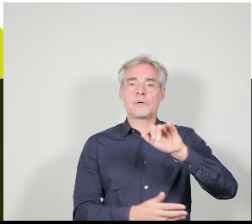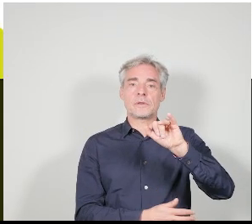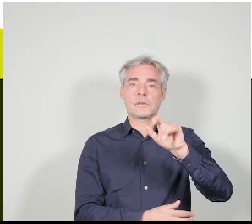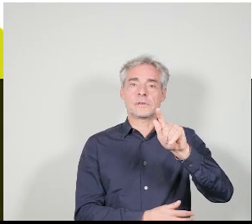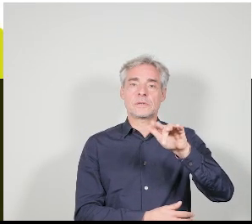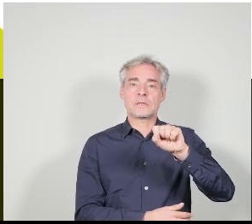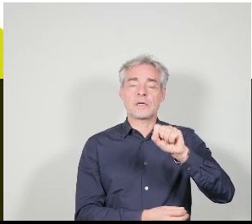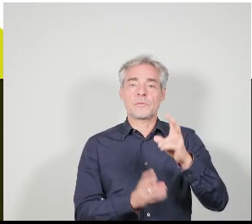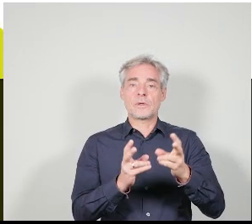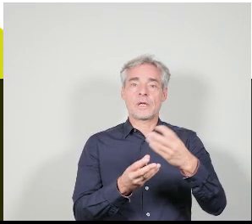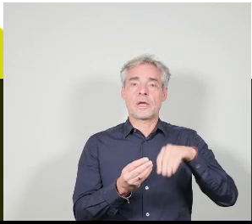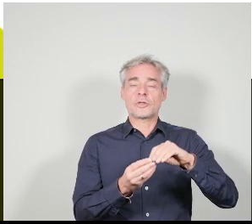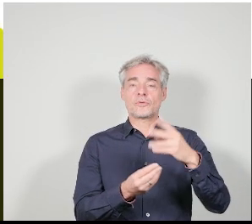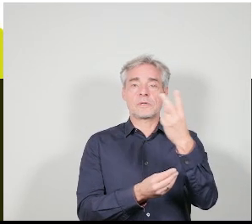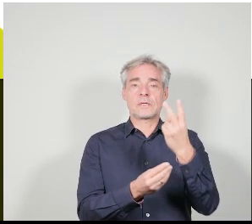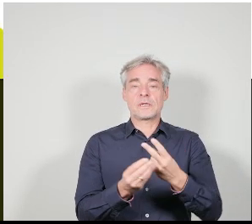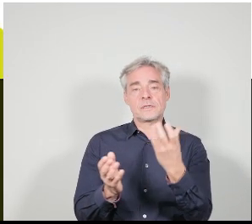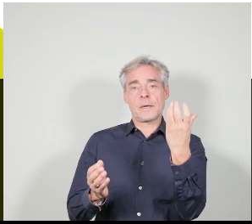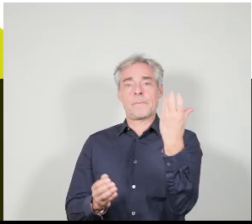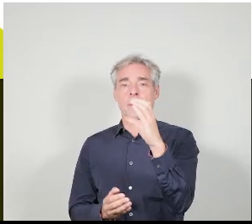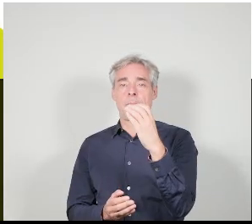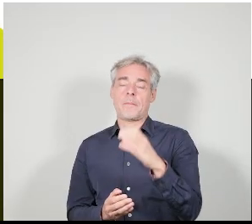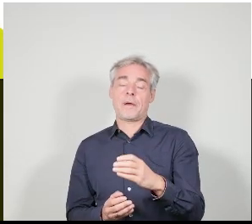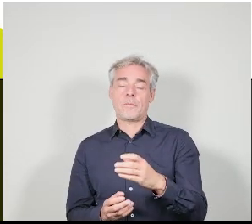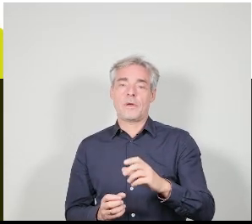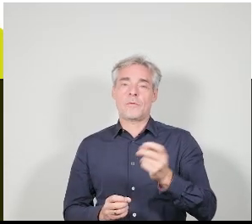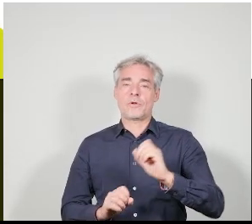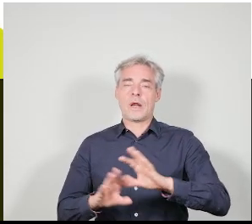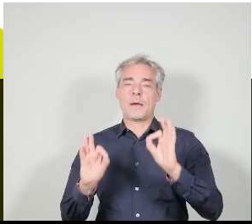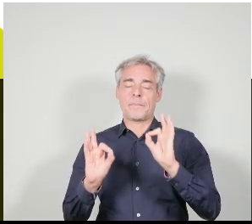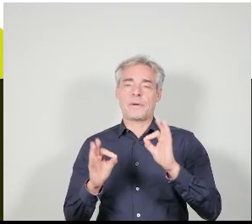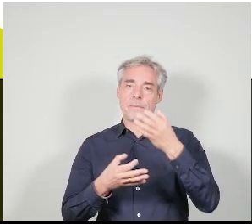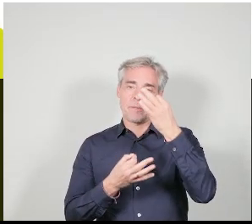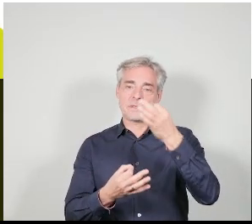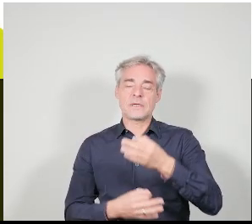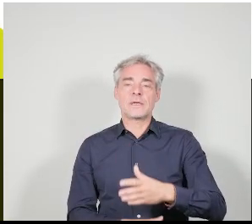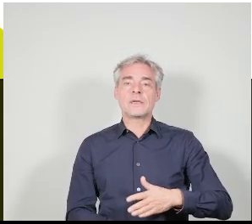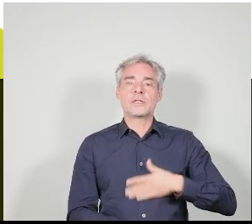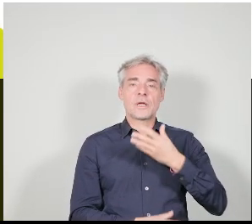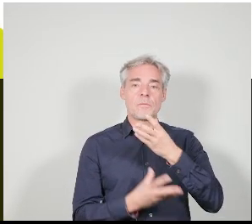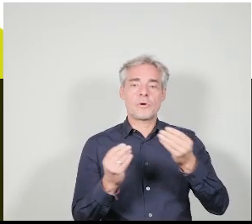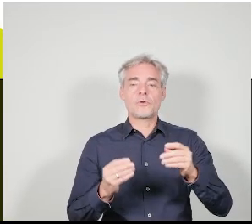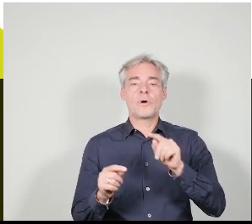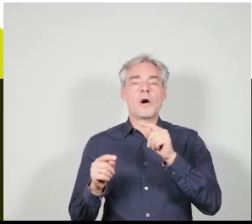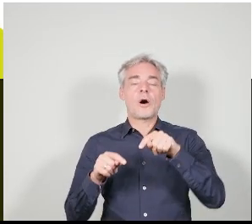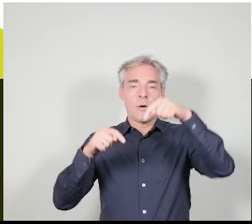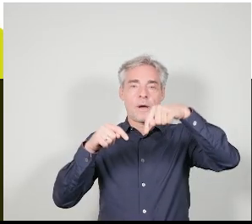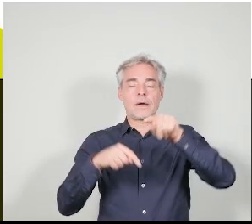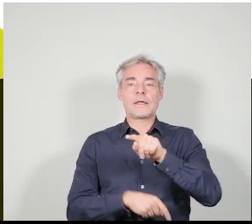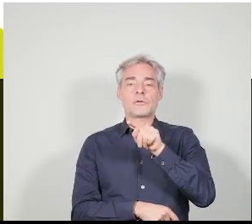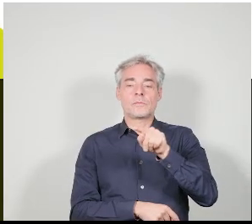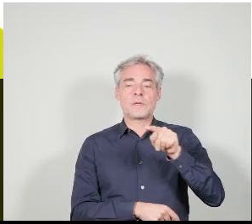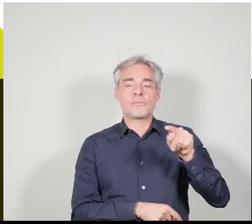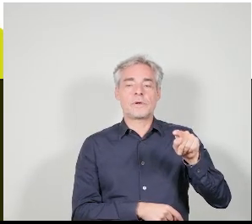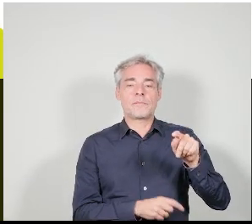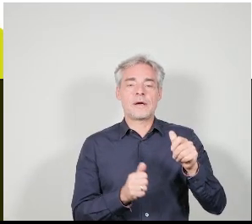pourrait rajouter quelques petits croquis comme ça qui disent les choses bien. Et j'aime beaucoup les petits points en bas, avec